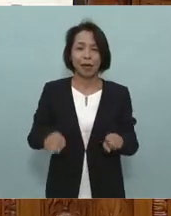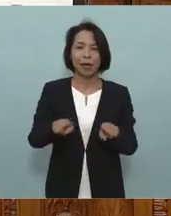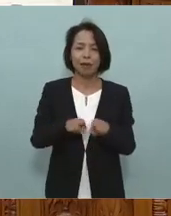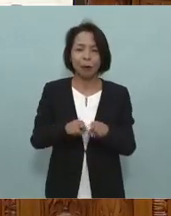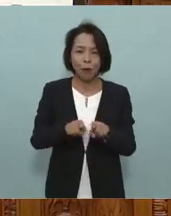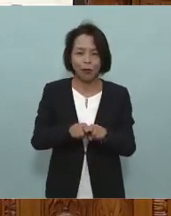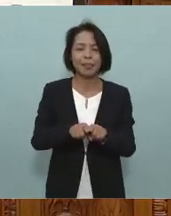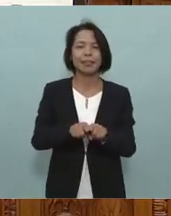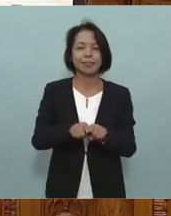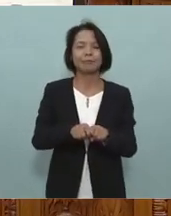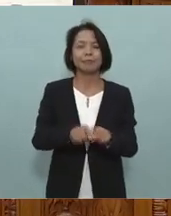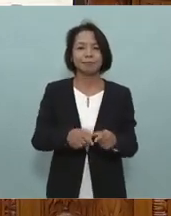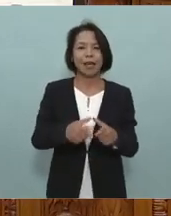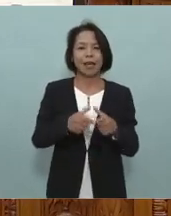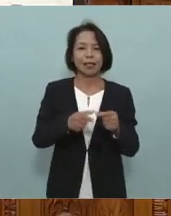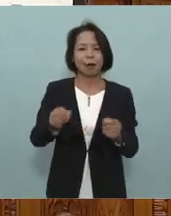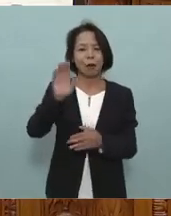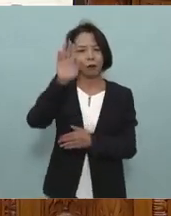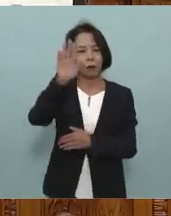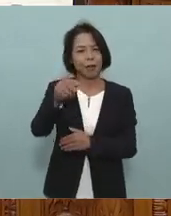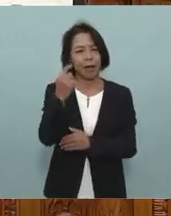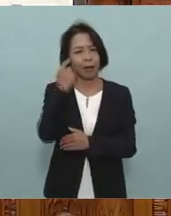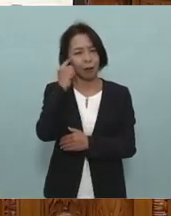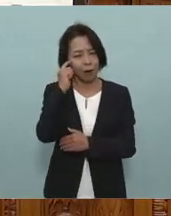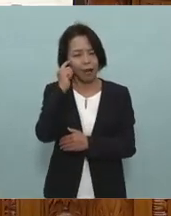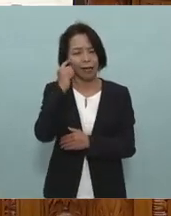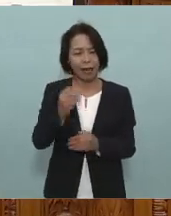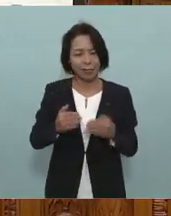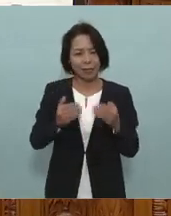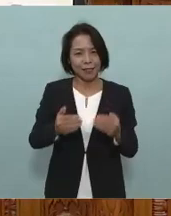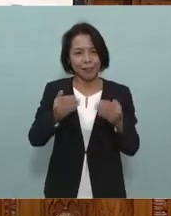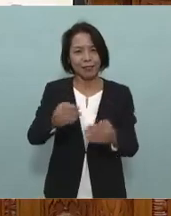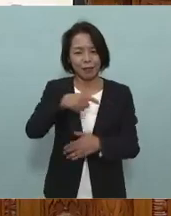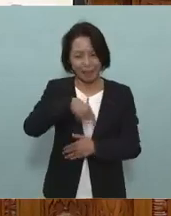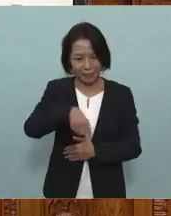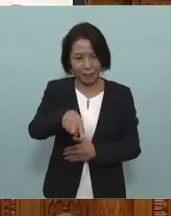の未来を見据え歩みを進めていこうではありませんか